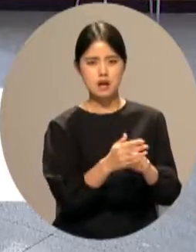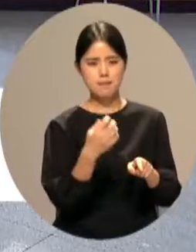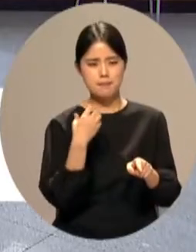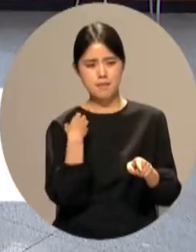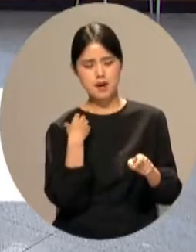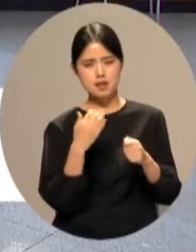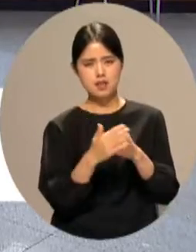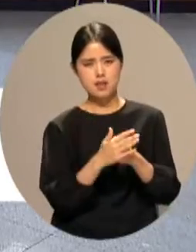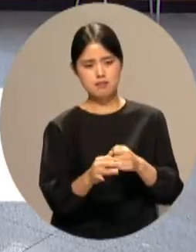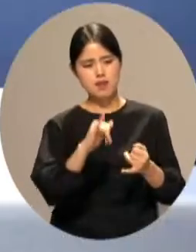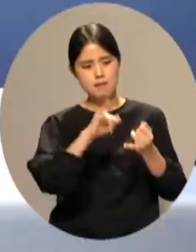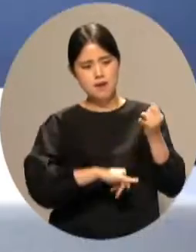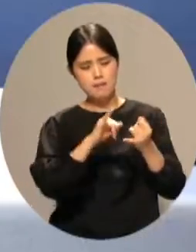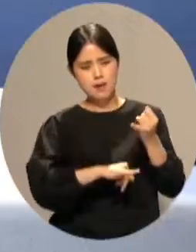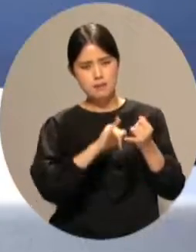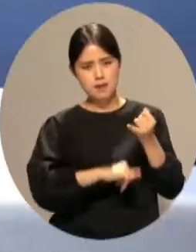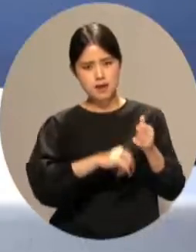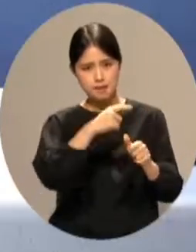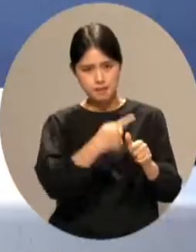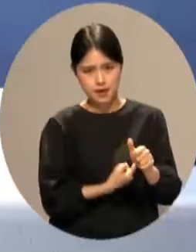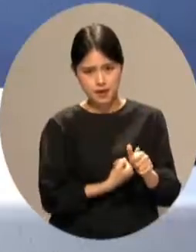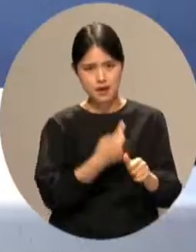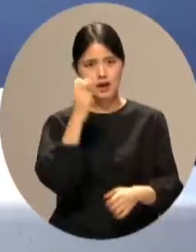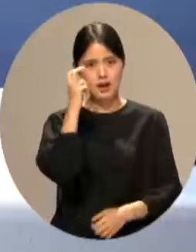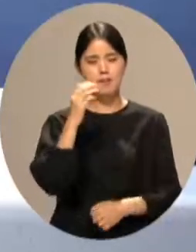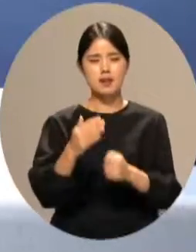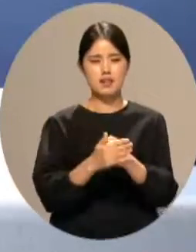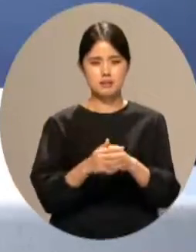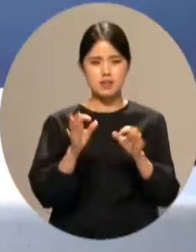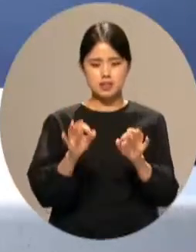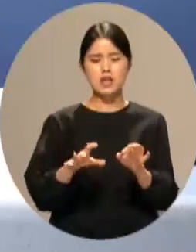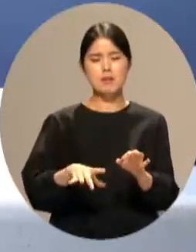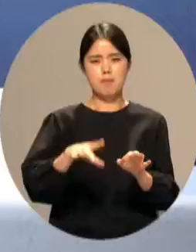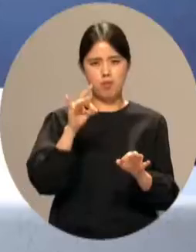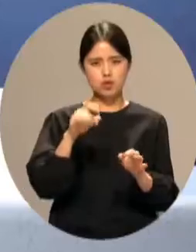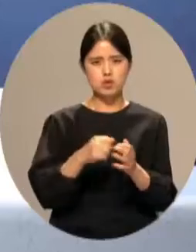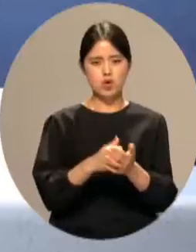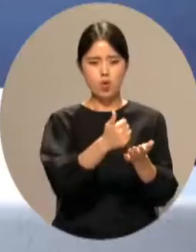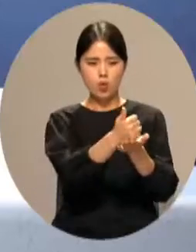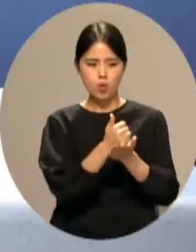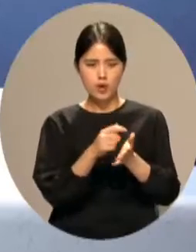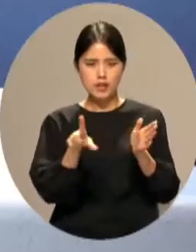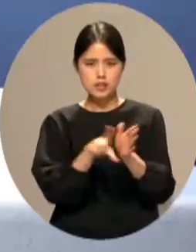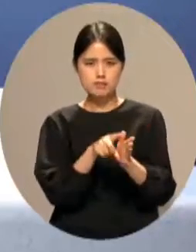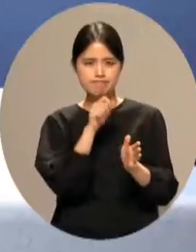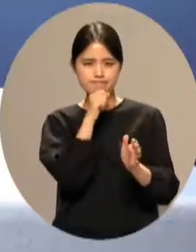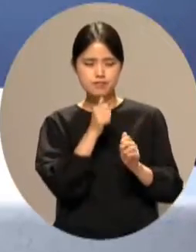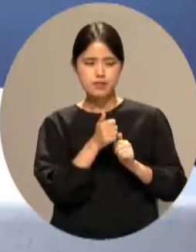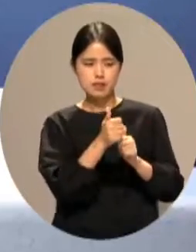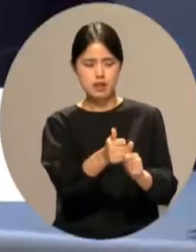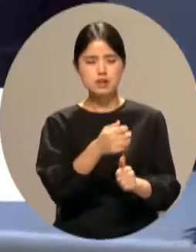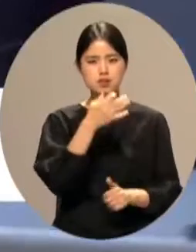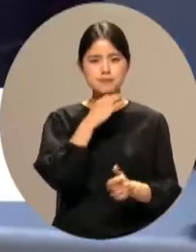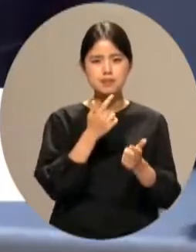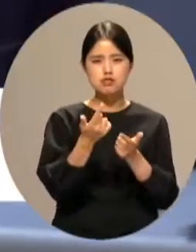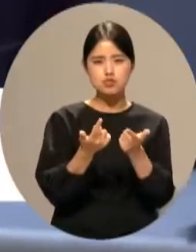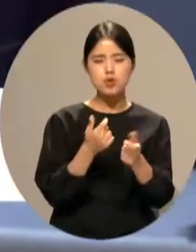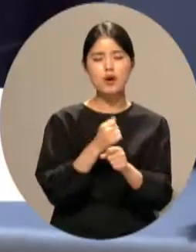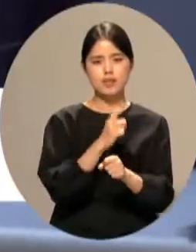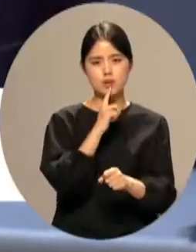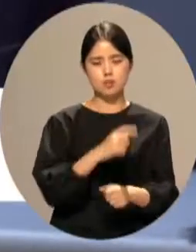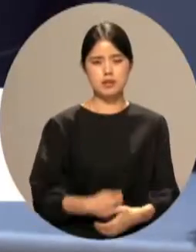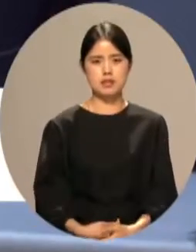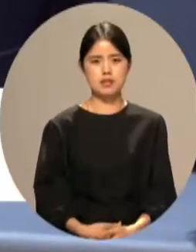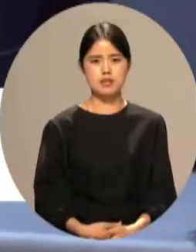대출자가 채무불이행 에 빠지는 경우도 많아 은행이 먼저 고객 신용등급에 맞는 금리 조정을 선도 하기로